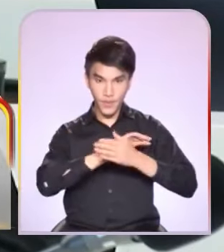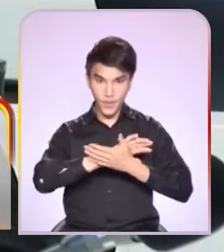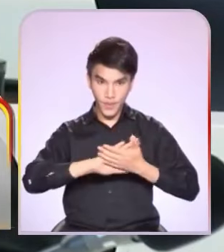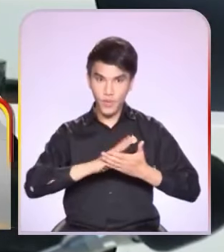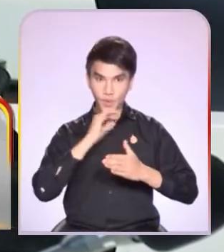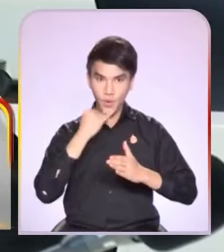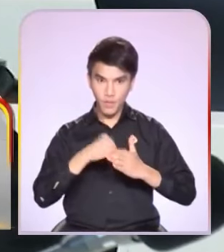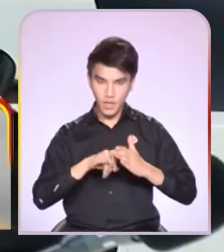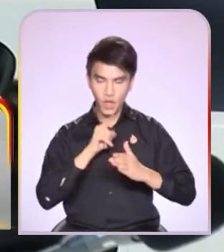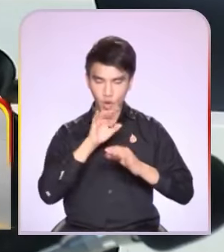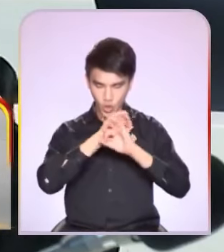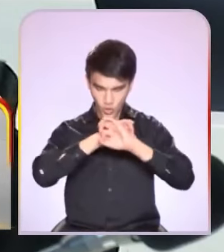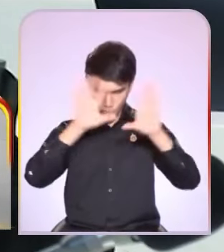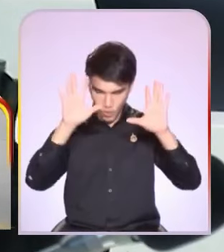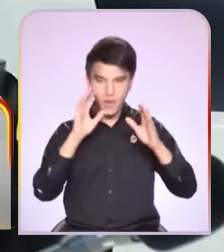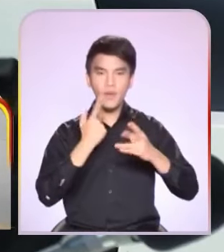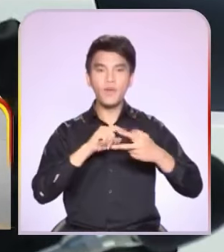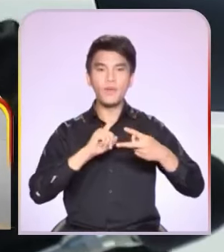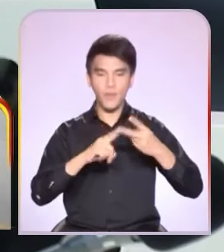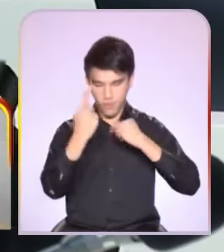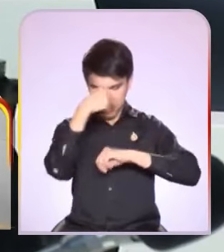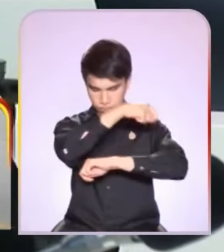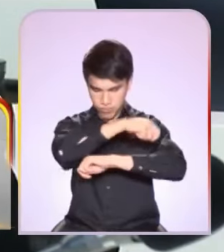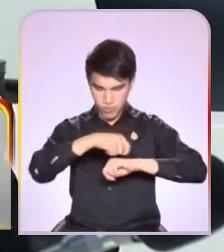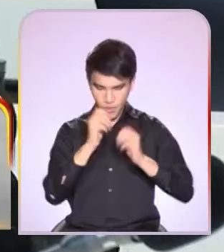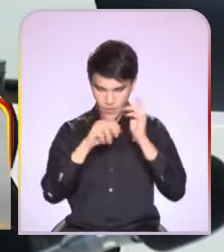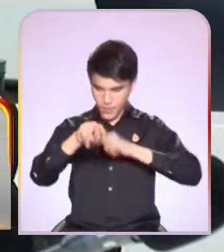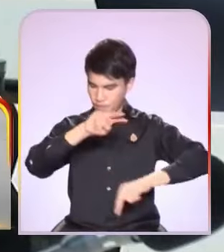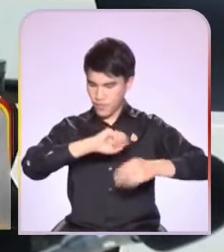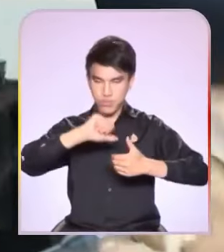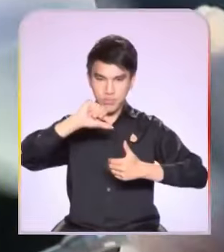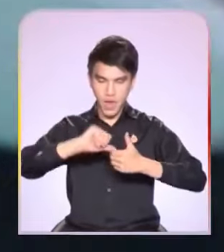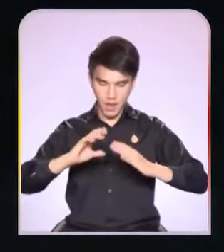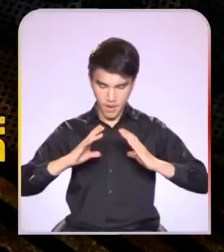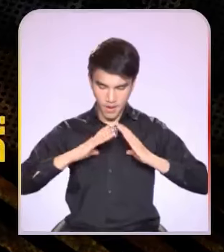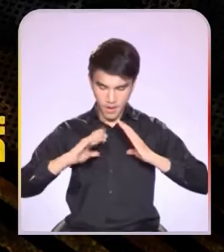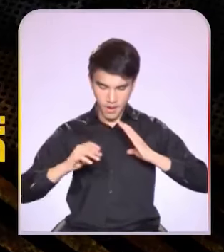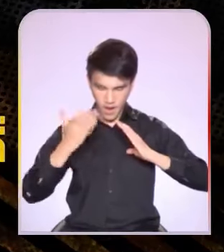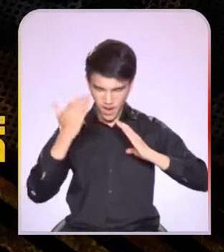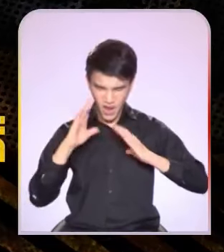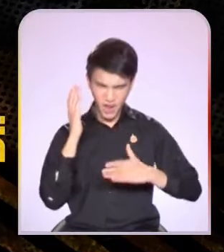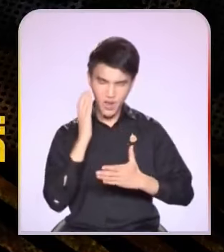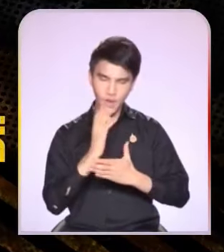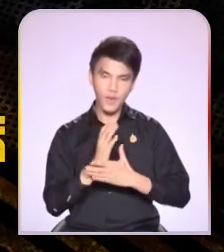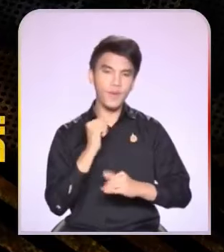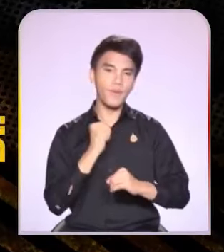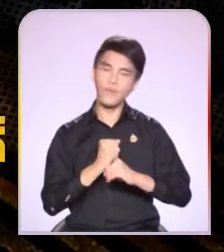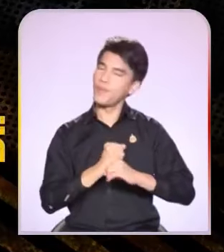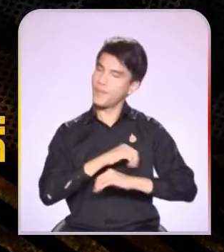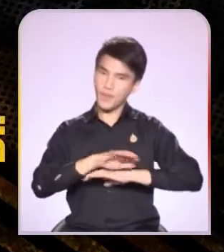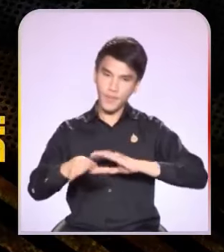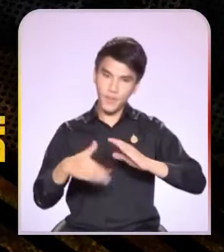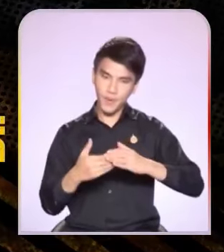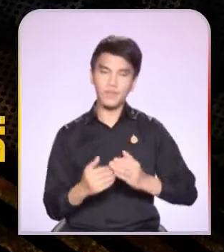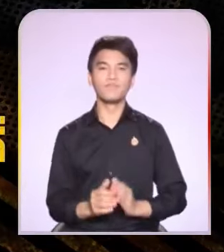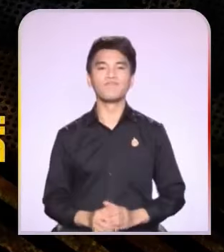ถ้าผิดต้องเพิกถอนใบอนุญาต3วิศวกรผู้ตรวจสอบถังก๊าซพักใบอนุญาตระงับการดำเนินการทั้งหมด